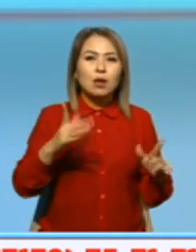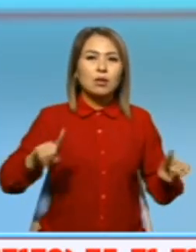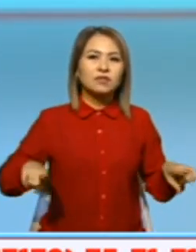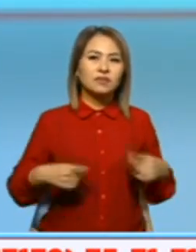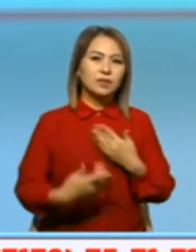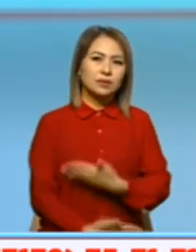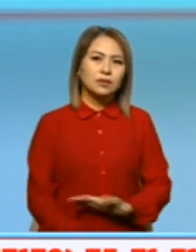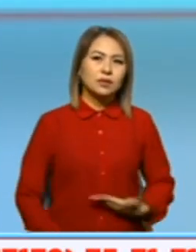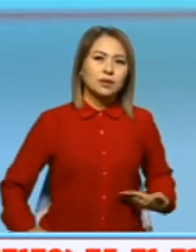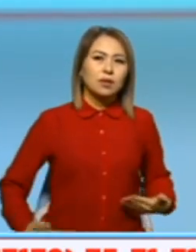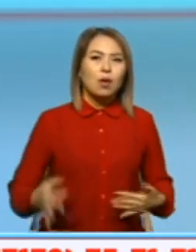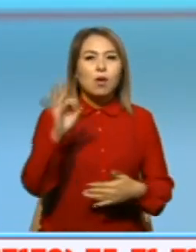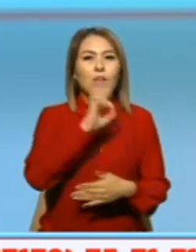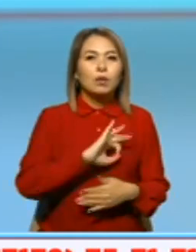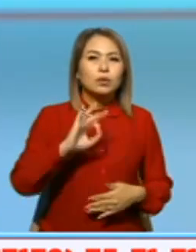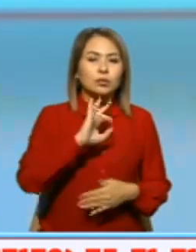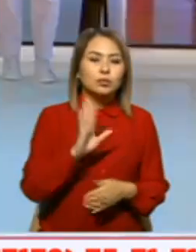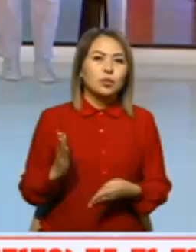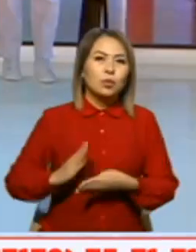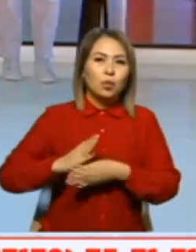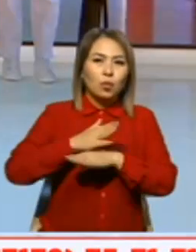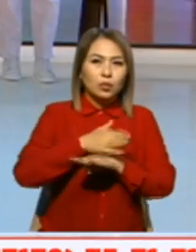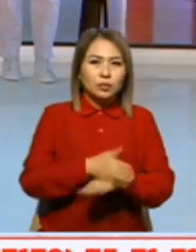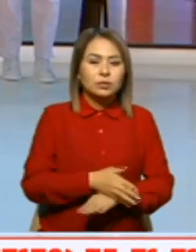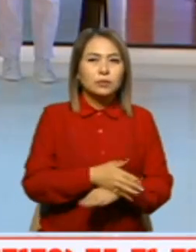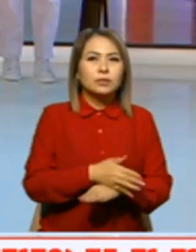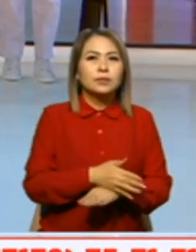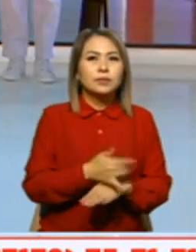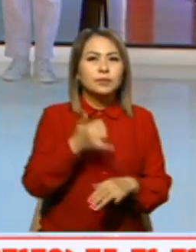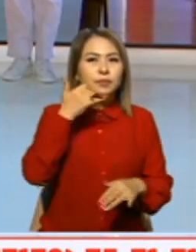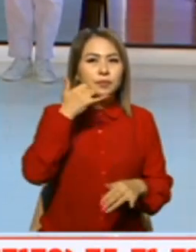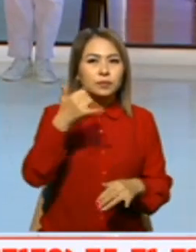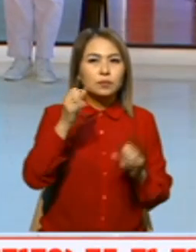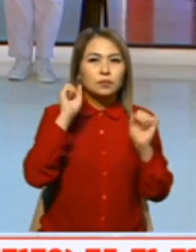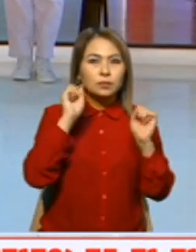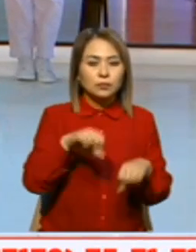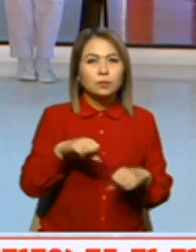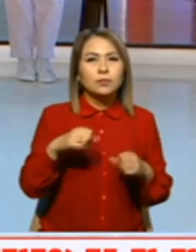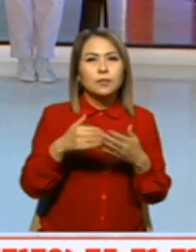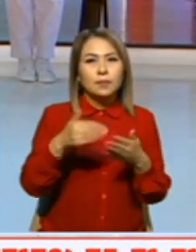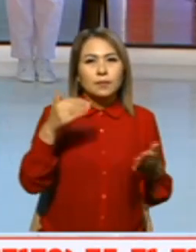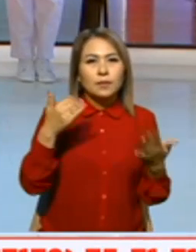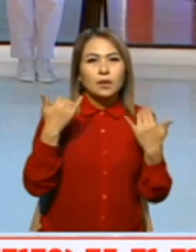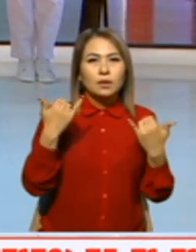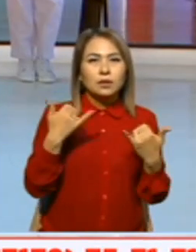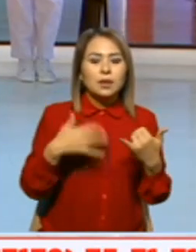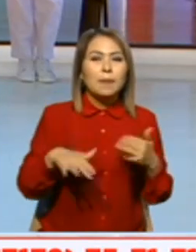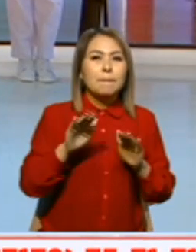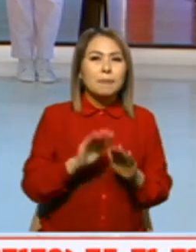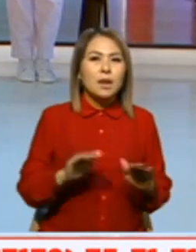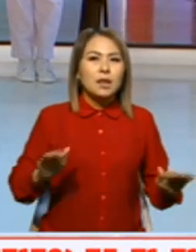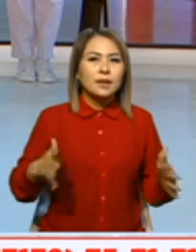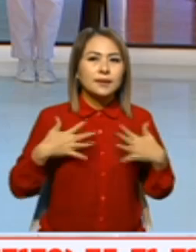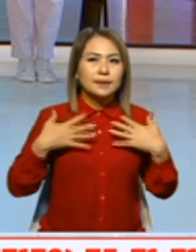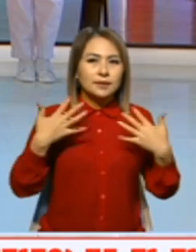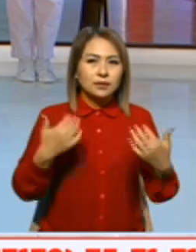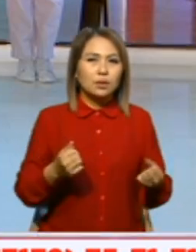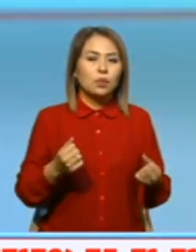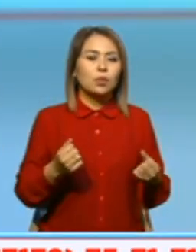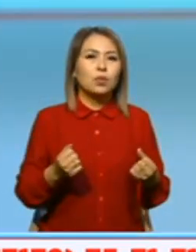қатысты сауалдарыңызды ертең студияға келетін мамандарға хабарласып қоюларыңызға болады. Ал енді балалардың дені